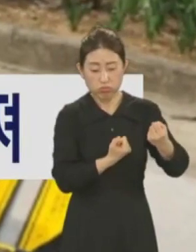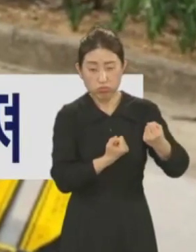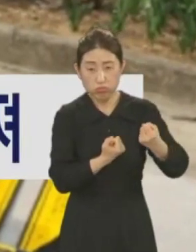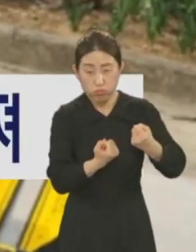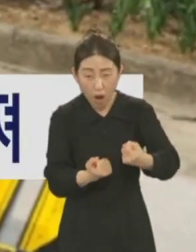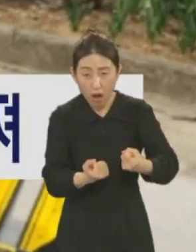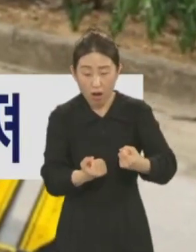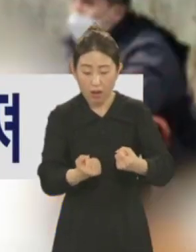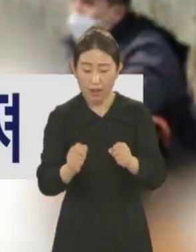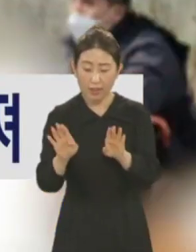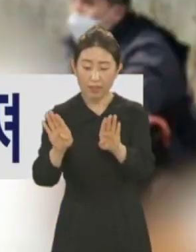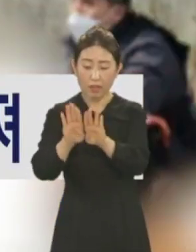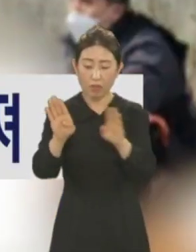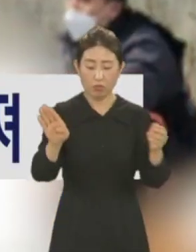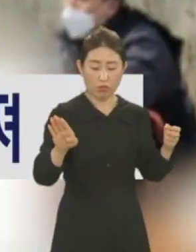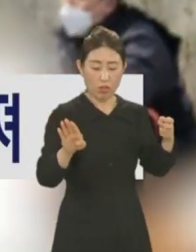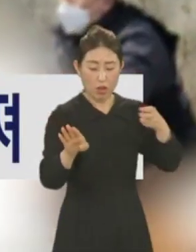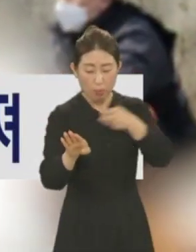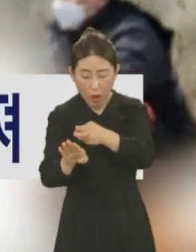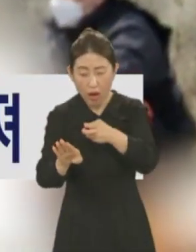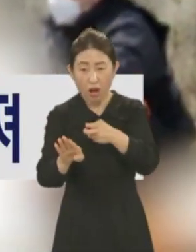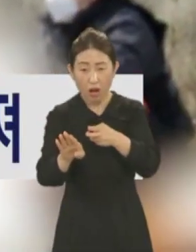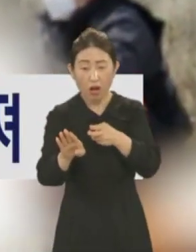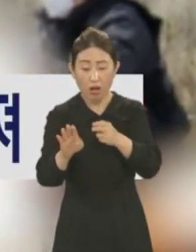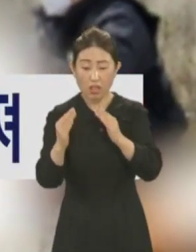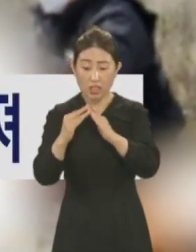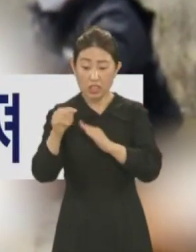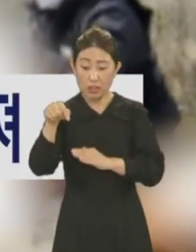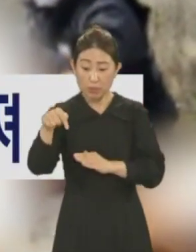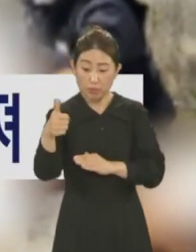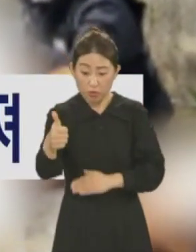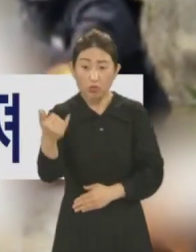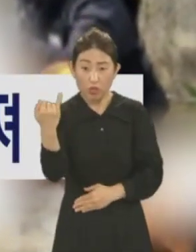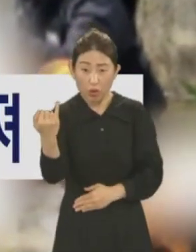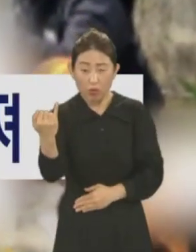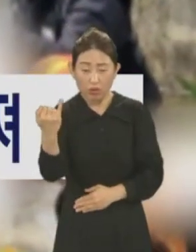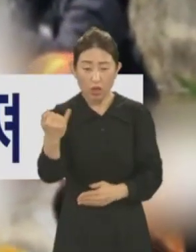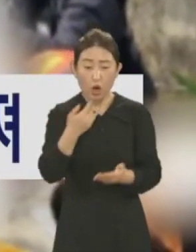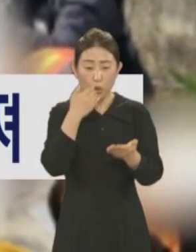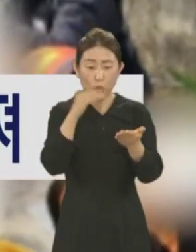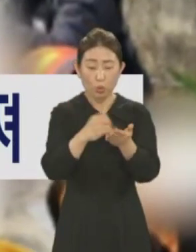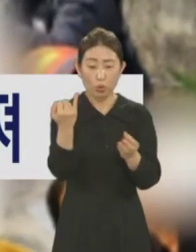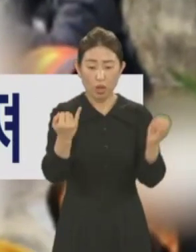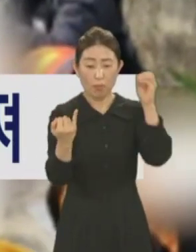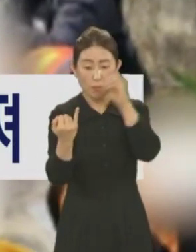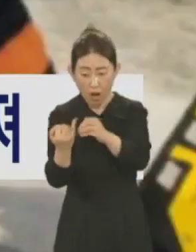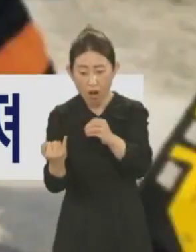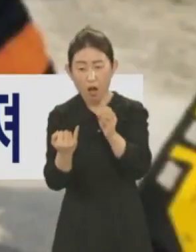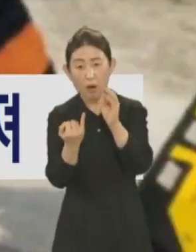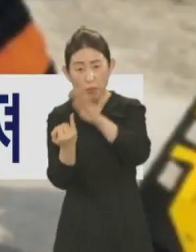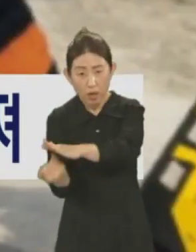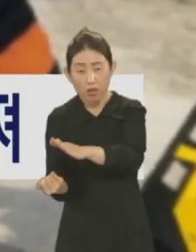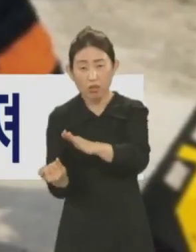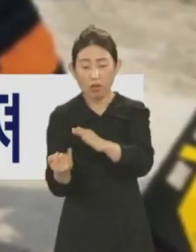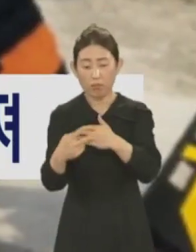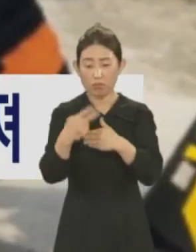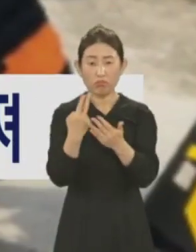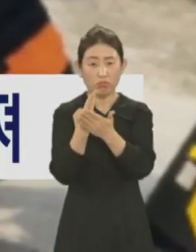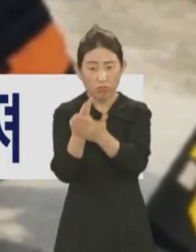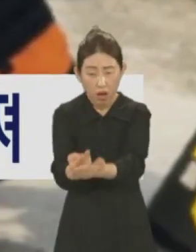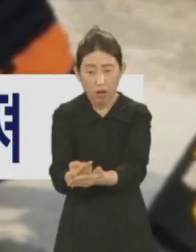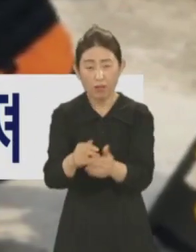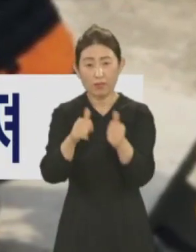트럭이 주택 대문을 들이받으며 떨어진 돌 구조물에이 집에 살던 85세 여성 a씨가 깔려 병원으로